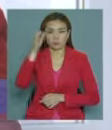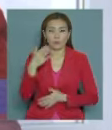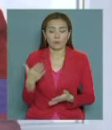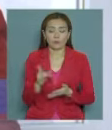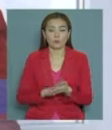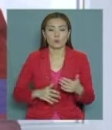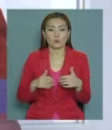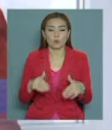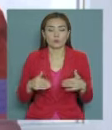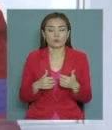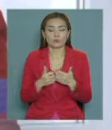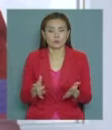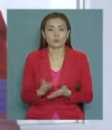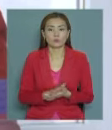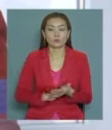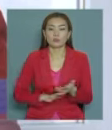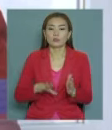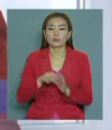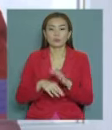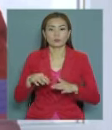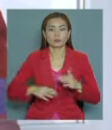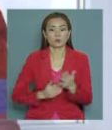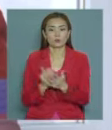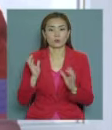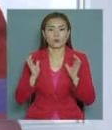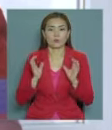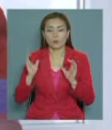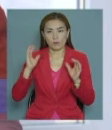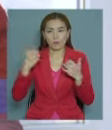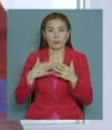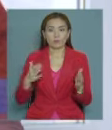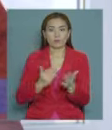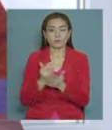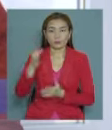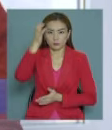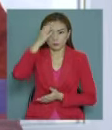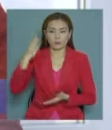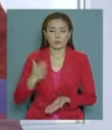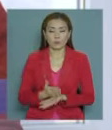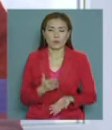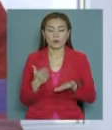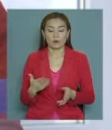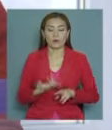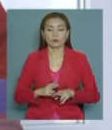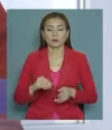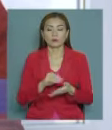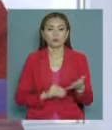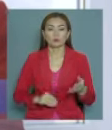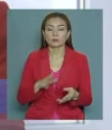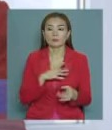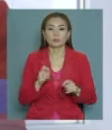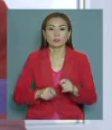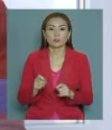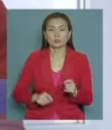после колледжей. А также среди них есть специалисты, окончившие местные высшие учебные заведения. Эти данные анализа, которые